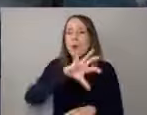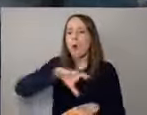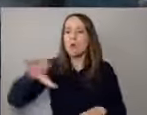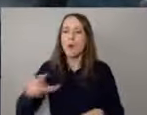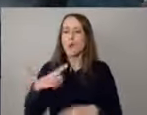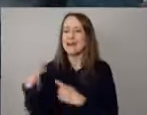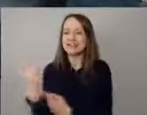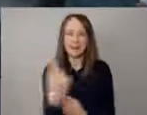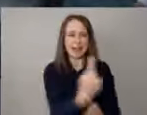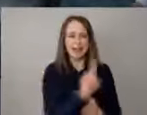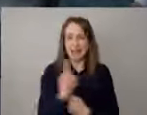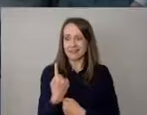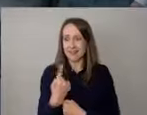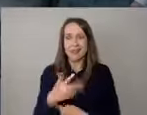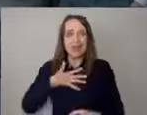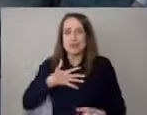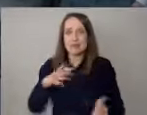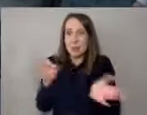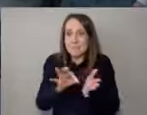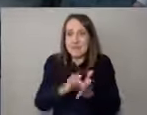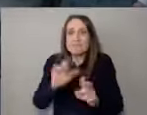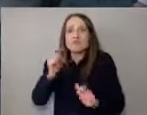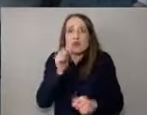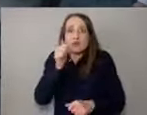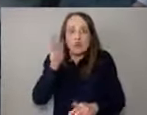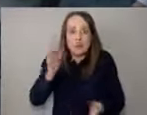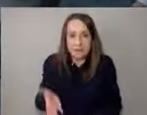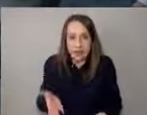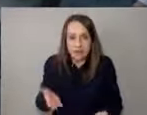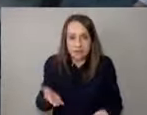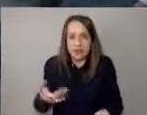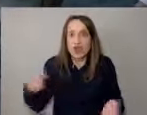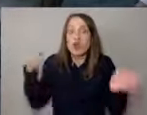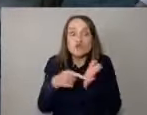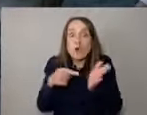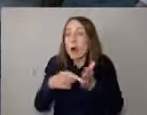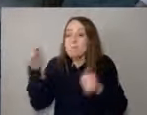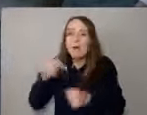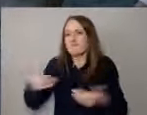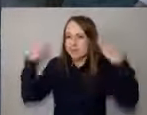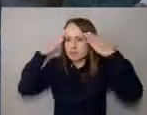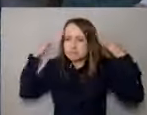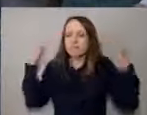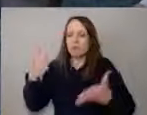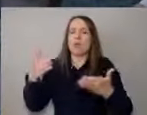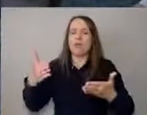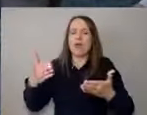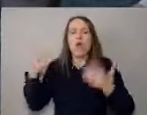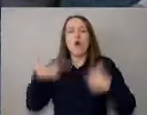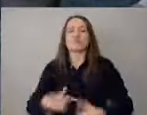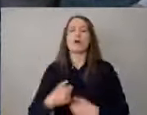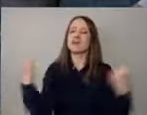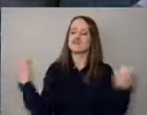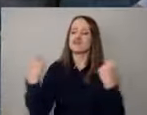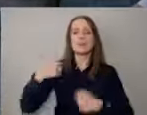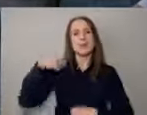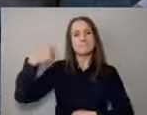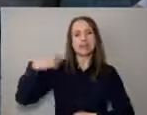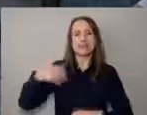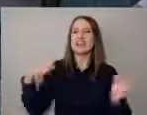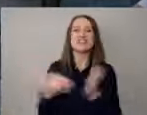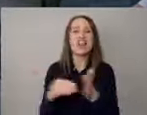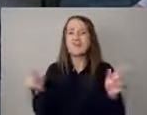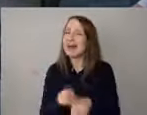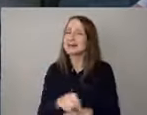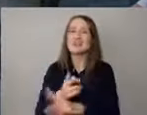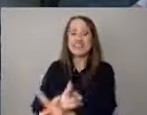nie mogą być pewni dnia jutrzejszego. Na tym się powinien skupić silny prezydent. Silny prezydent musi być prezydentem niezależnym, który